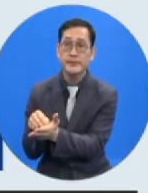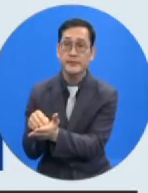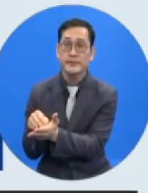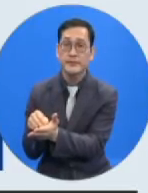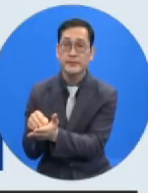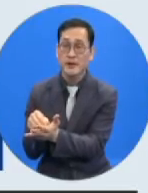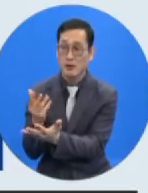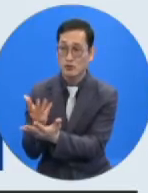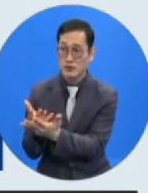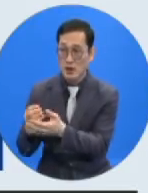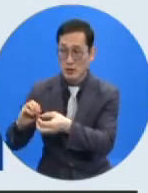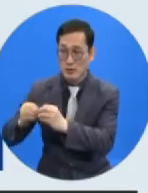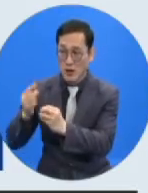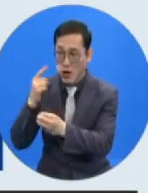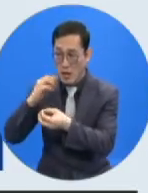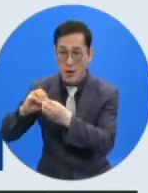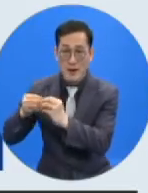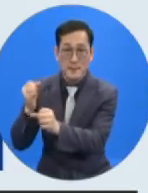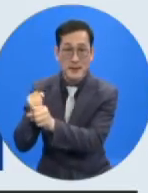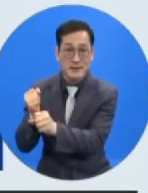문서 위조, 그렇죠?